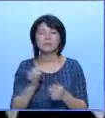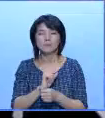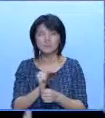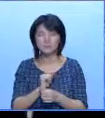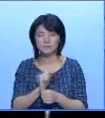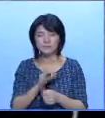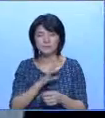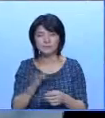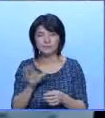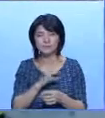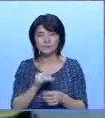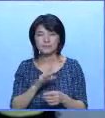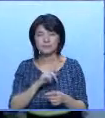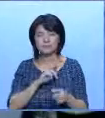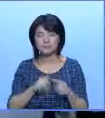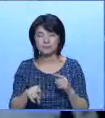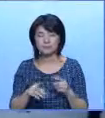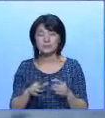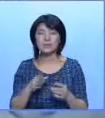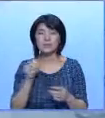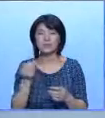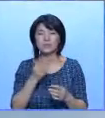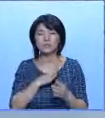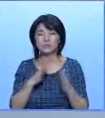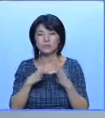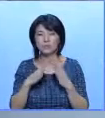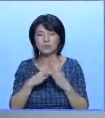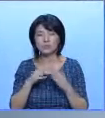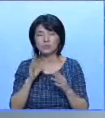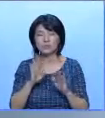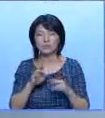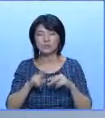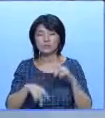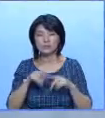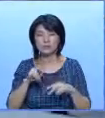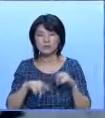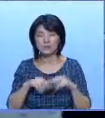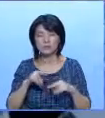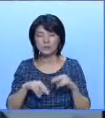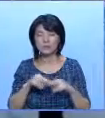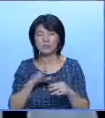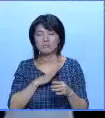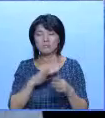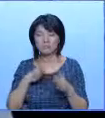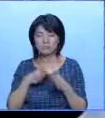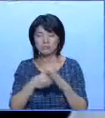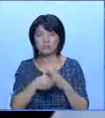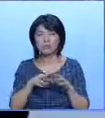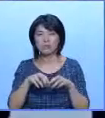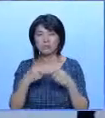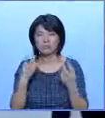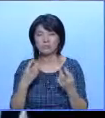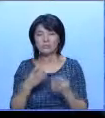Нақтырақ айтсақ, жаңадан салынып жатқан үйге тұмсығымен тесіп кірген. Құрылысы аяқталмағандықтан бұл үйде ешкім тұрмаған. Соққының жойқын болғаны соншалық